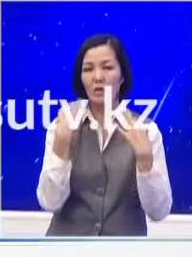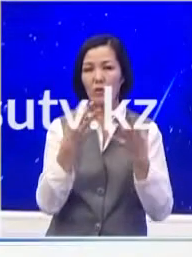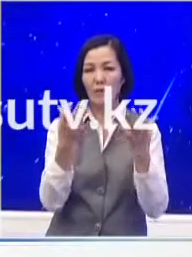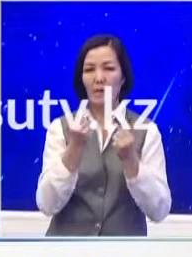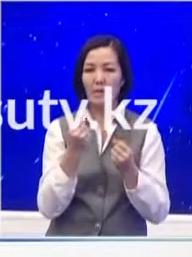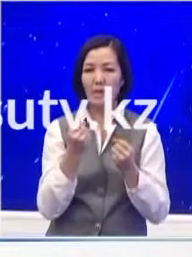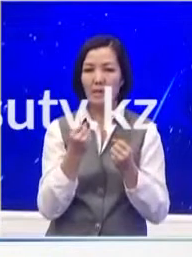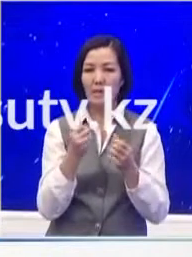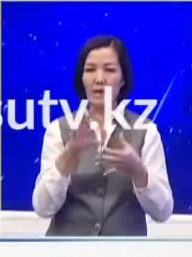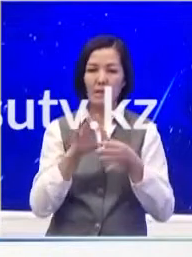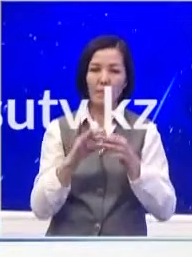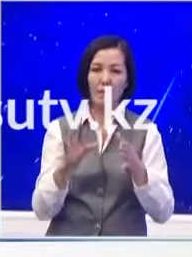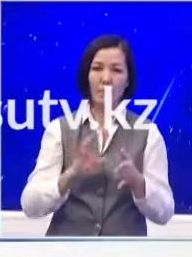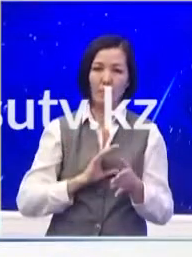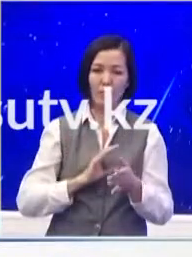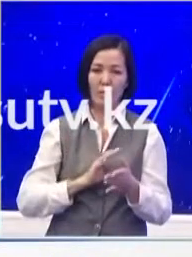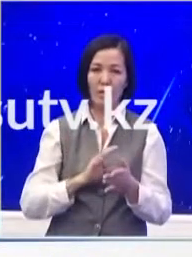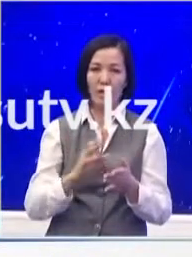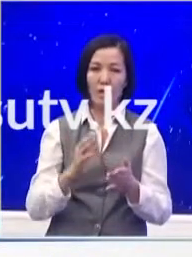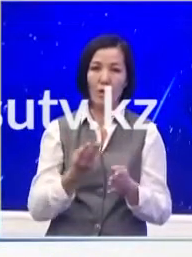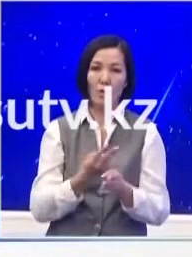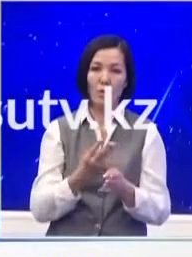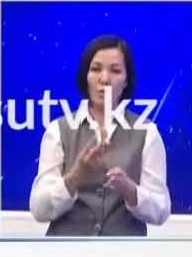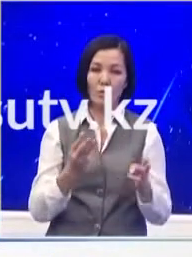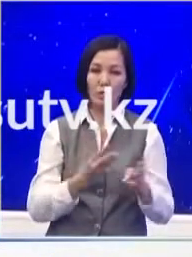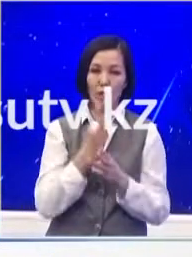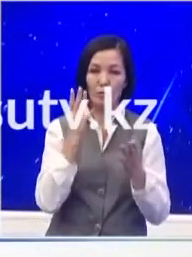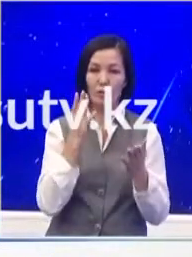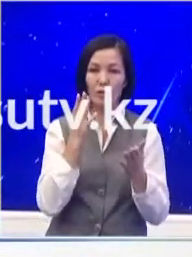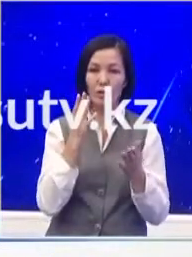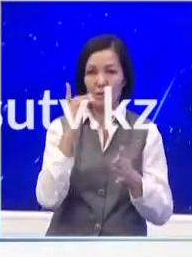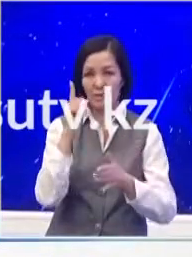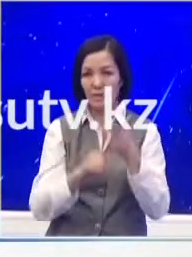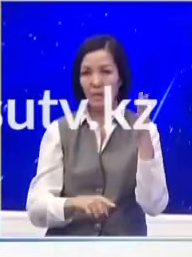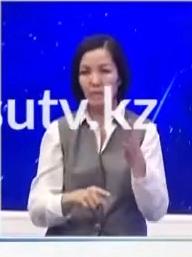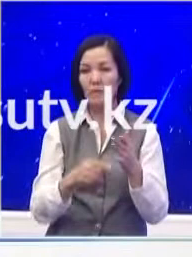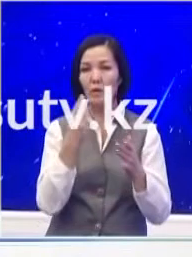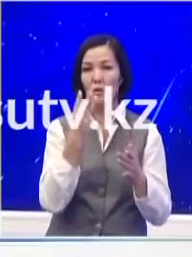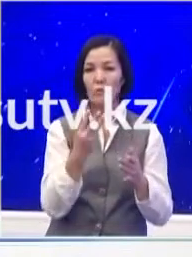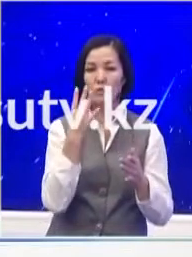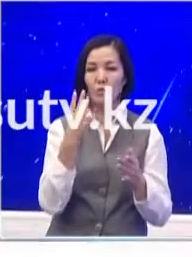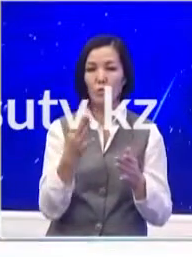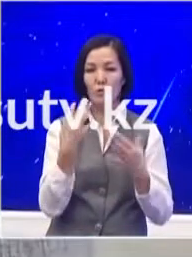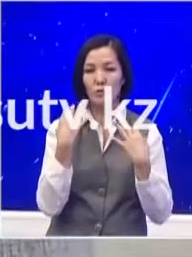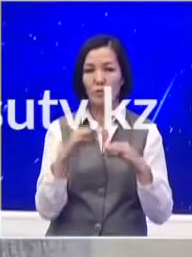үміткер олимпиаданың медальдарына. Қосымша қазір тағы да бізде 3-4 жолдама